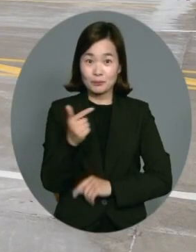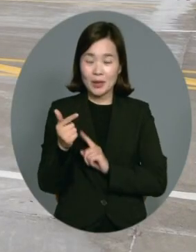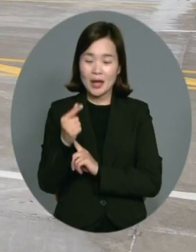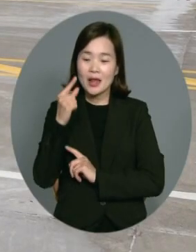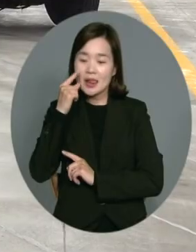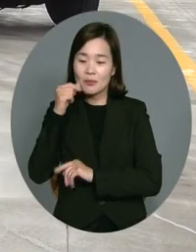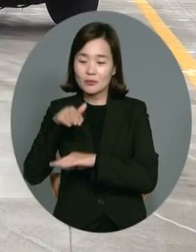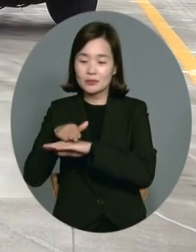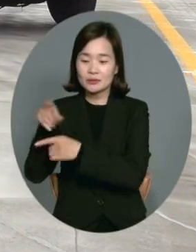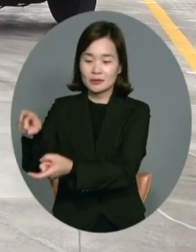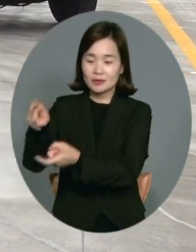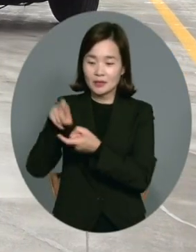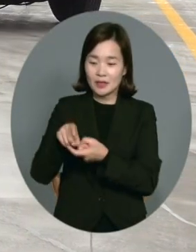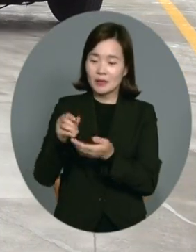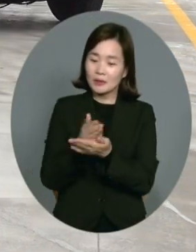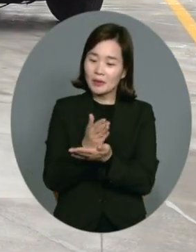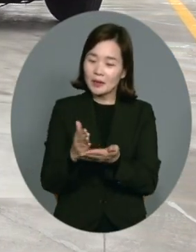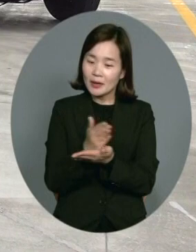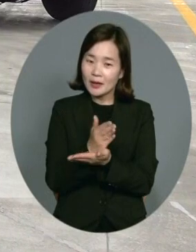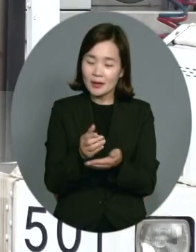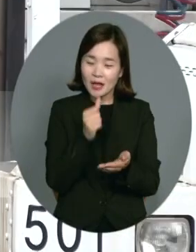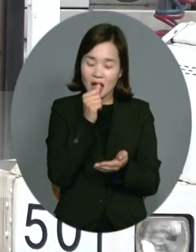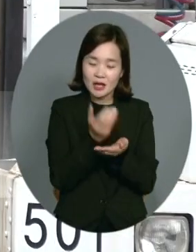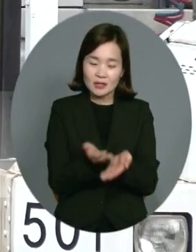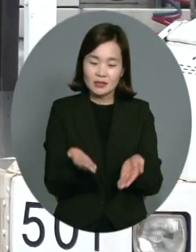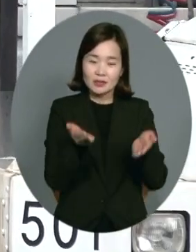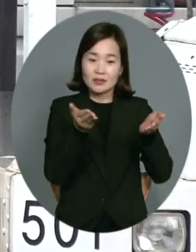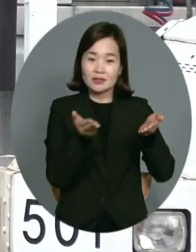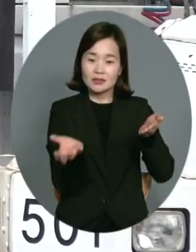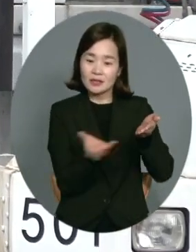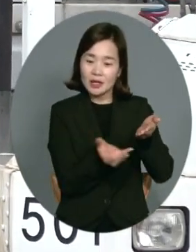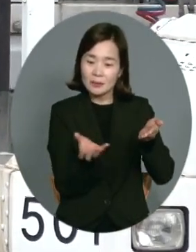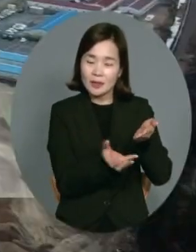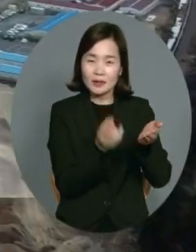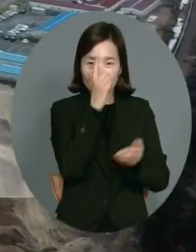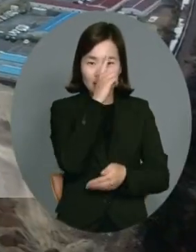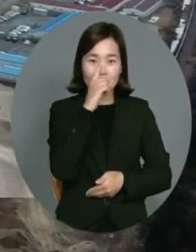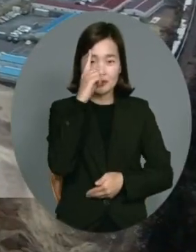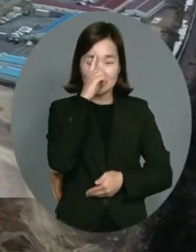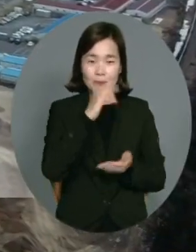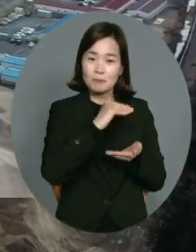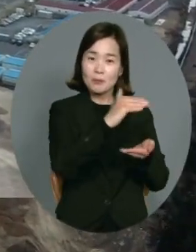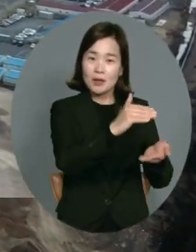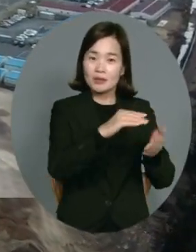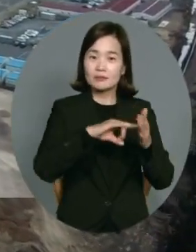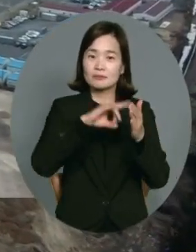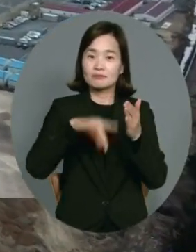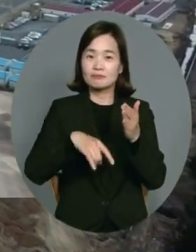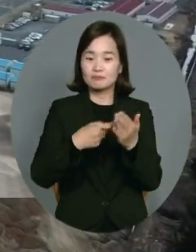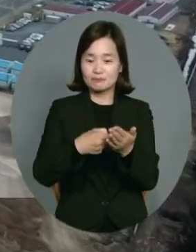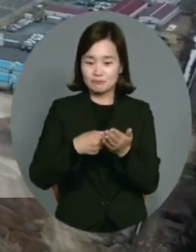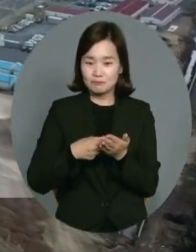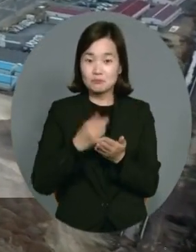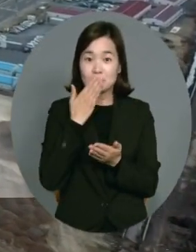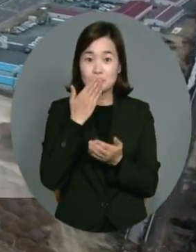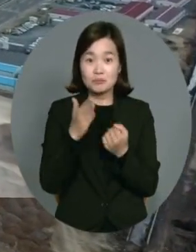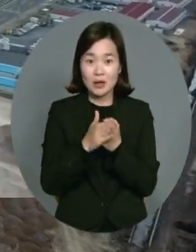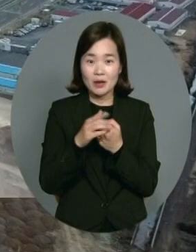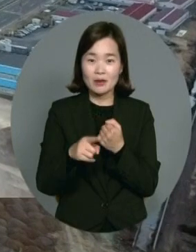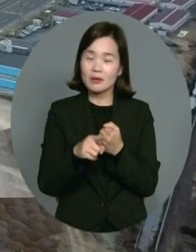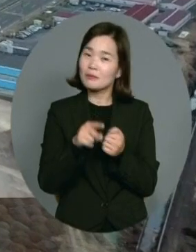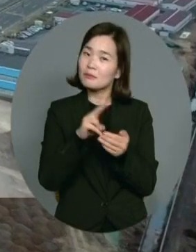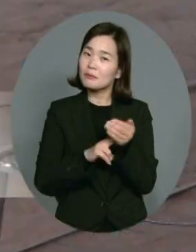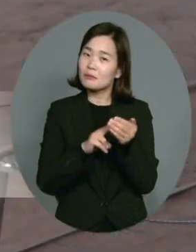분해한 뒤 다시 컨테이너에 싣고 반제품 형태로 러시아의 수출해 관세를 절약하는 방식인데이 물량이 0일만항